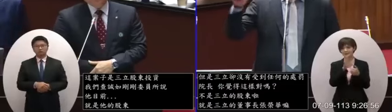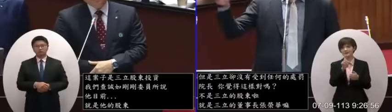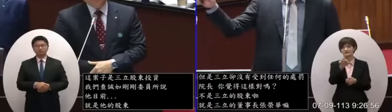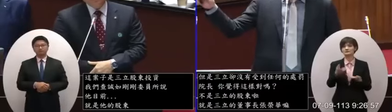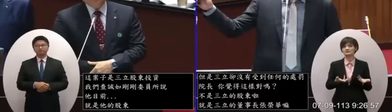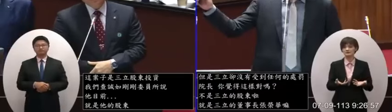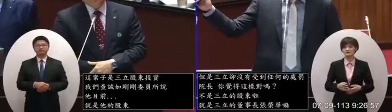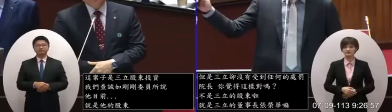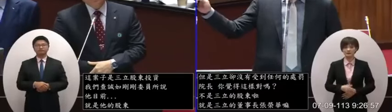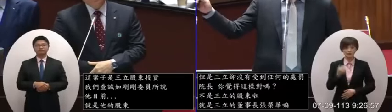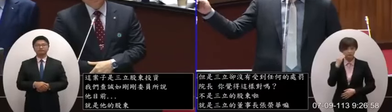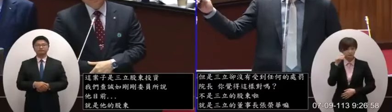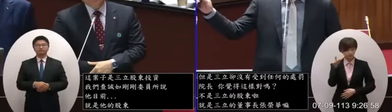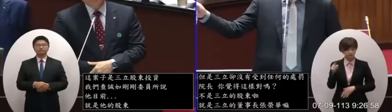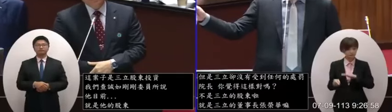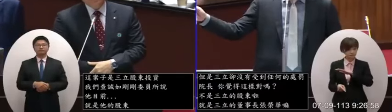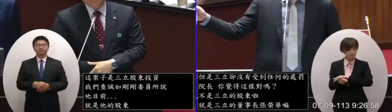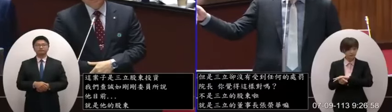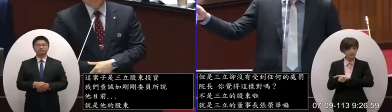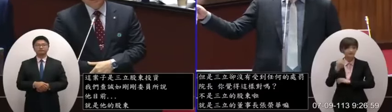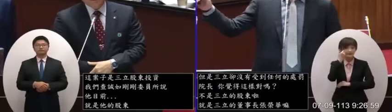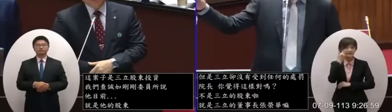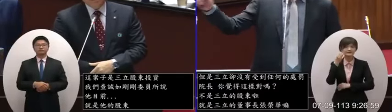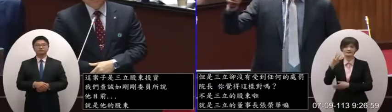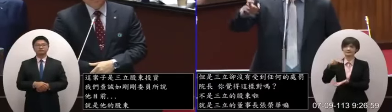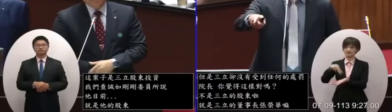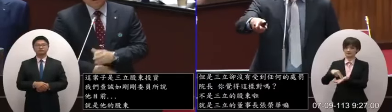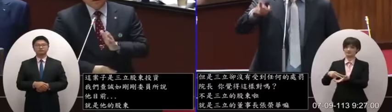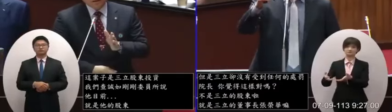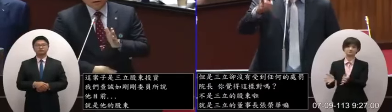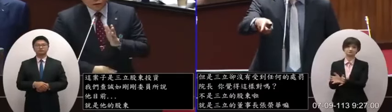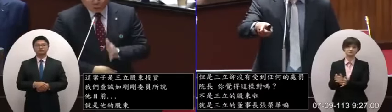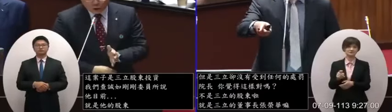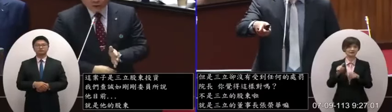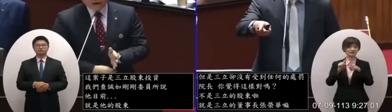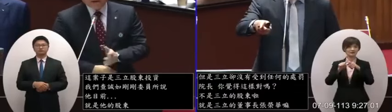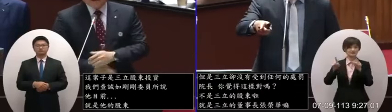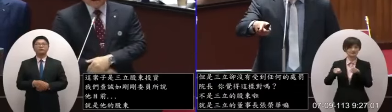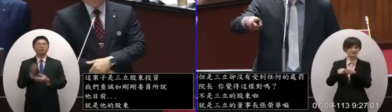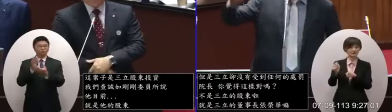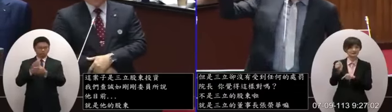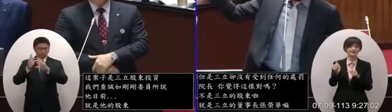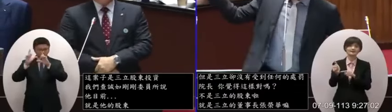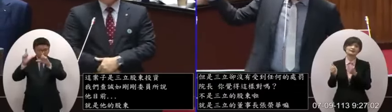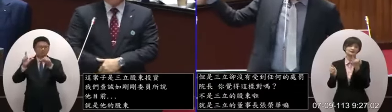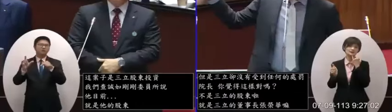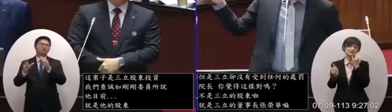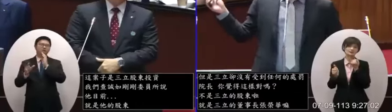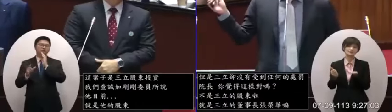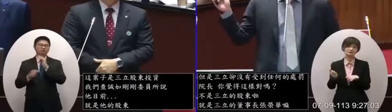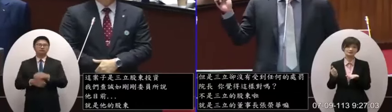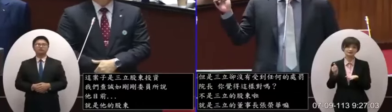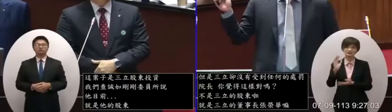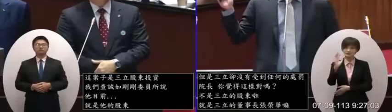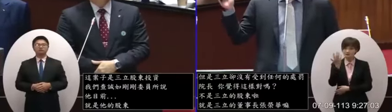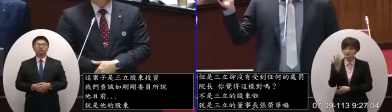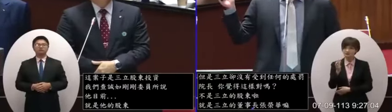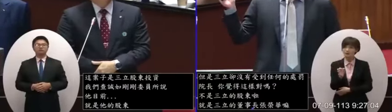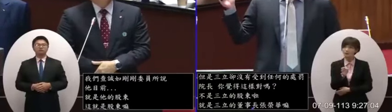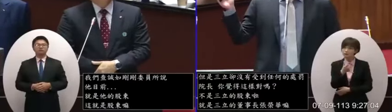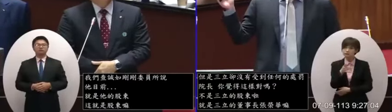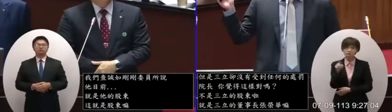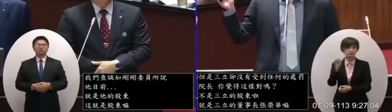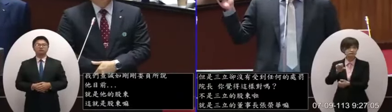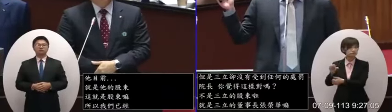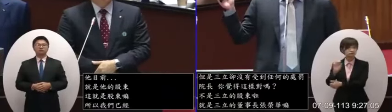了， 是 做出违法行为的人是三立。或者是你要讲张荣华也可以， 股东嘿是应该 对，但为什么他没有